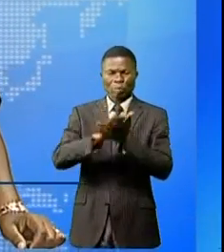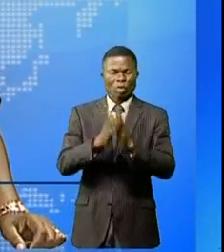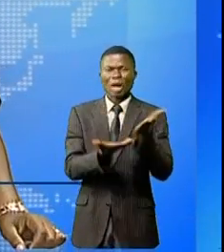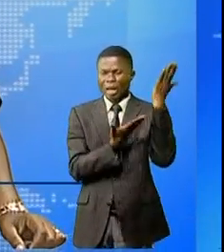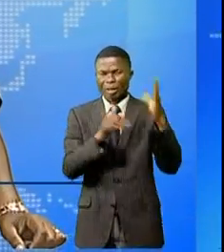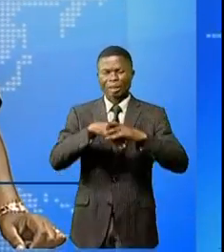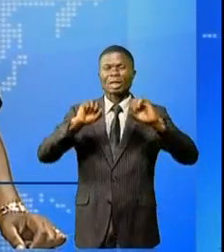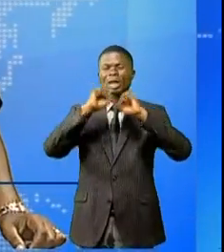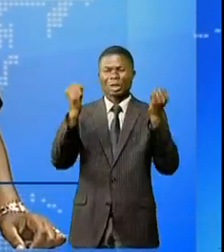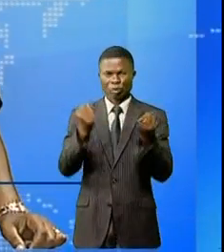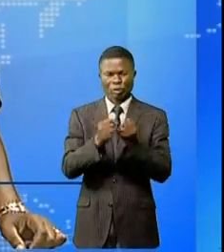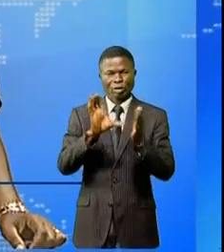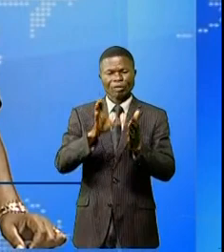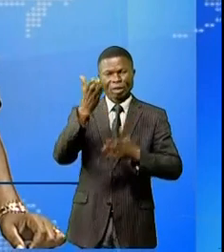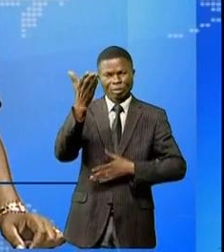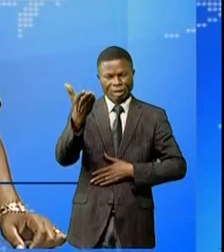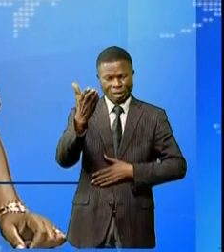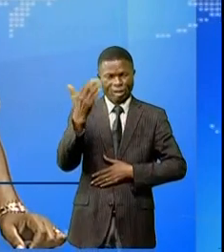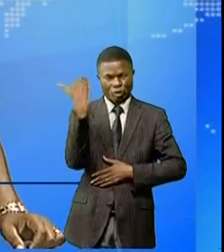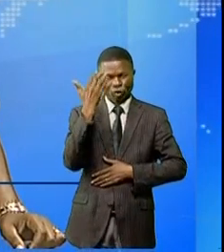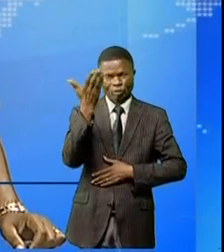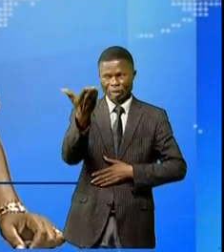la société et servir la nation congolaise.